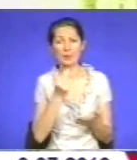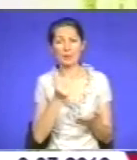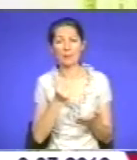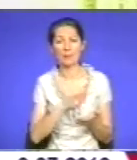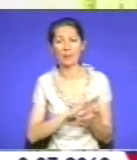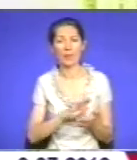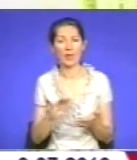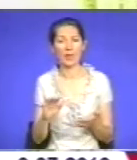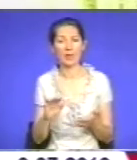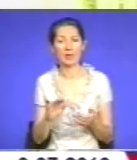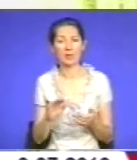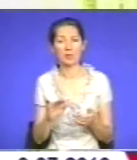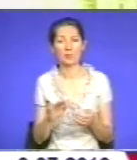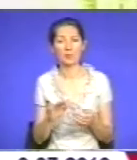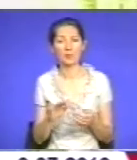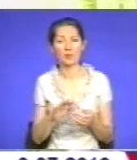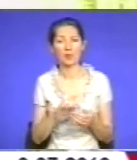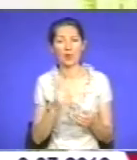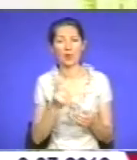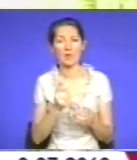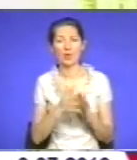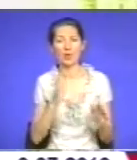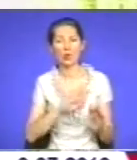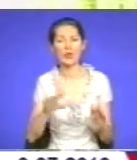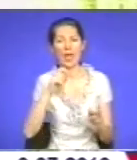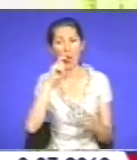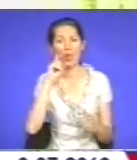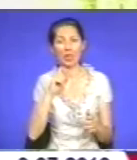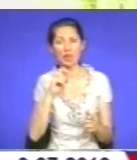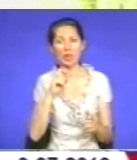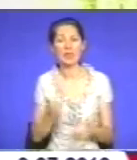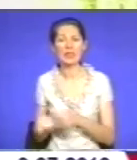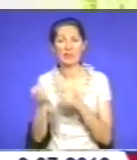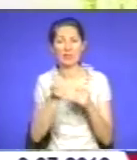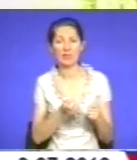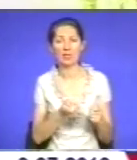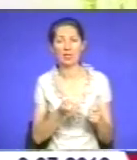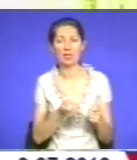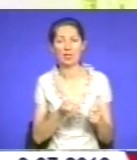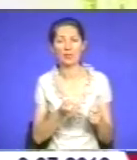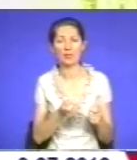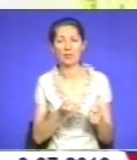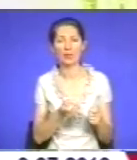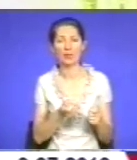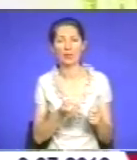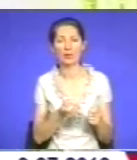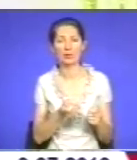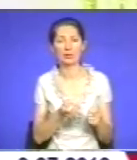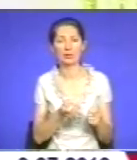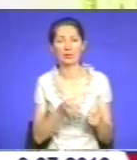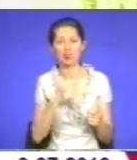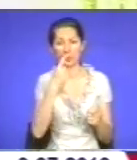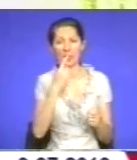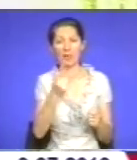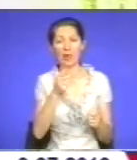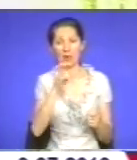не в першу чергу не вітчизняний, так завезений досить з